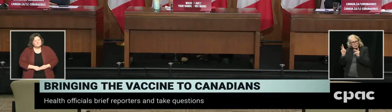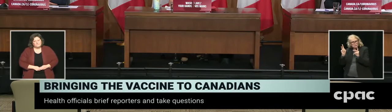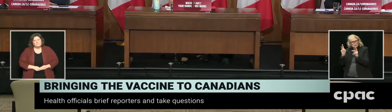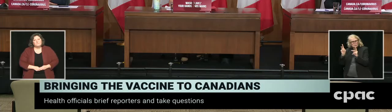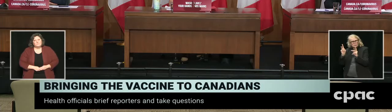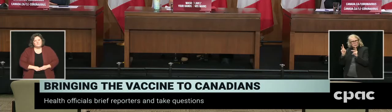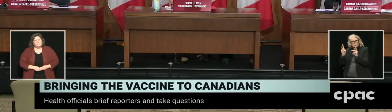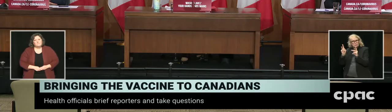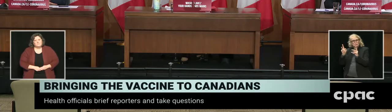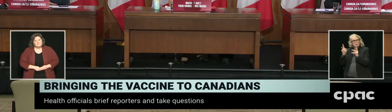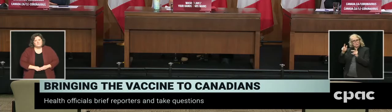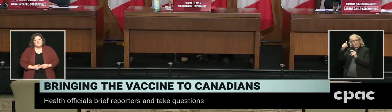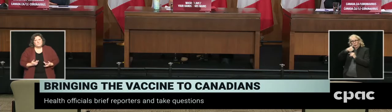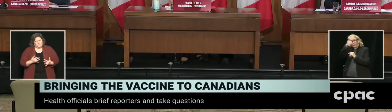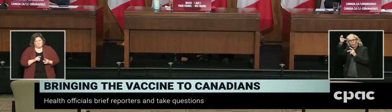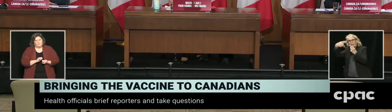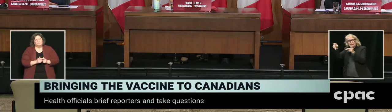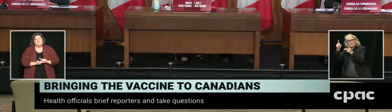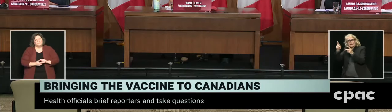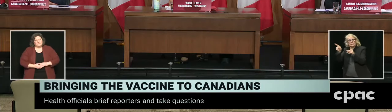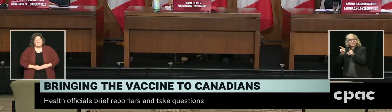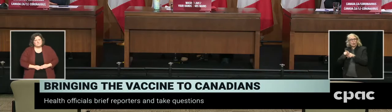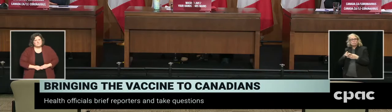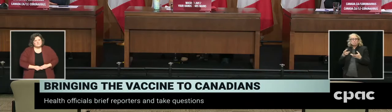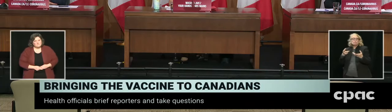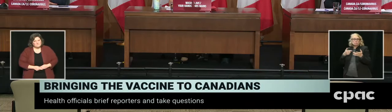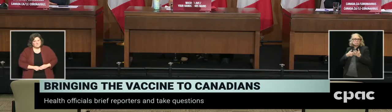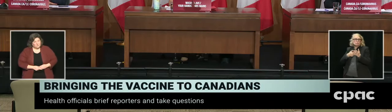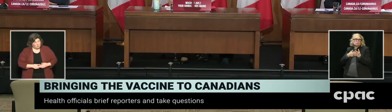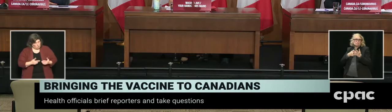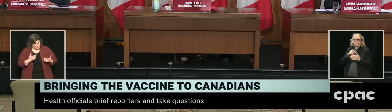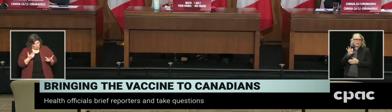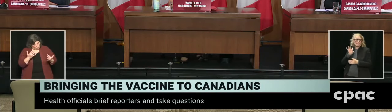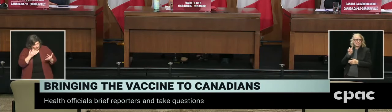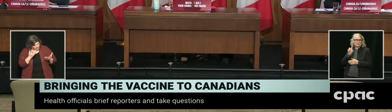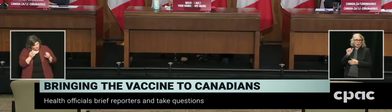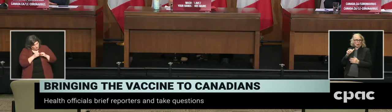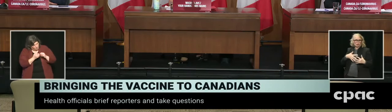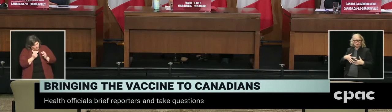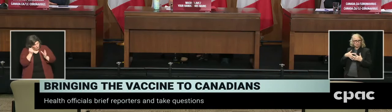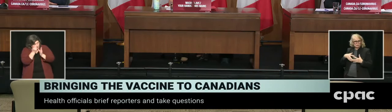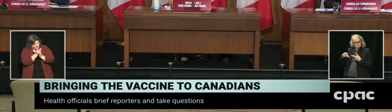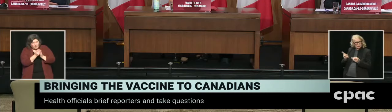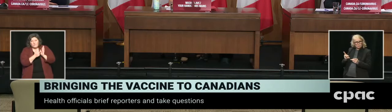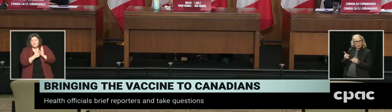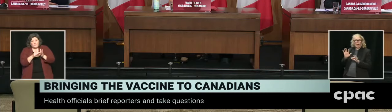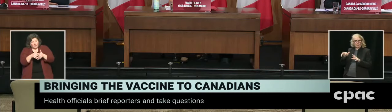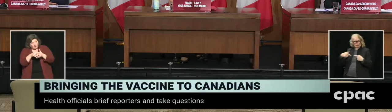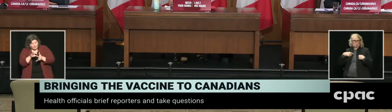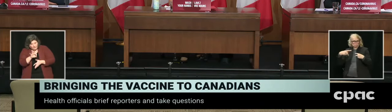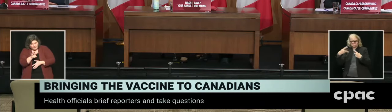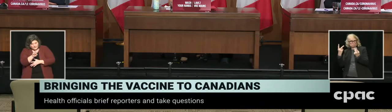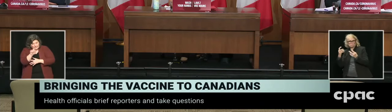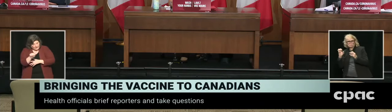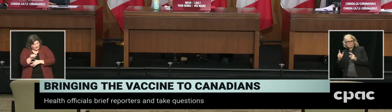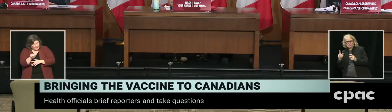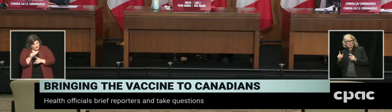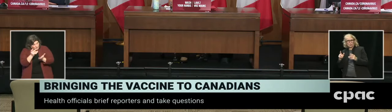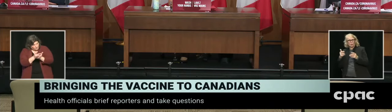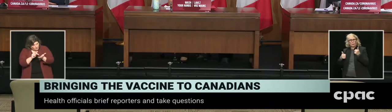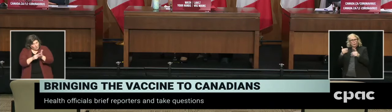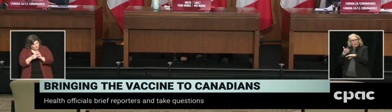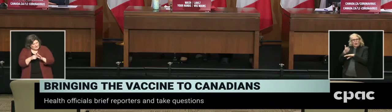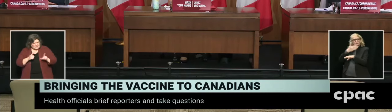autorisation a été donnée à l'étranger, comme la FDA que je mentionnais, ou ça peut se faire même